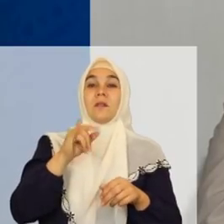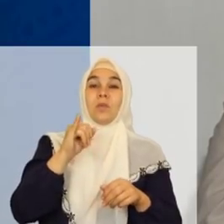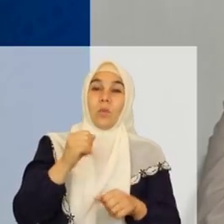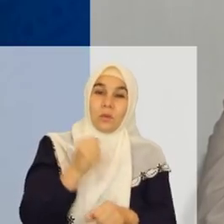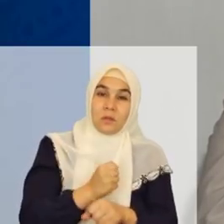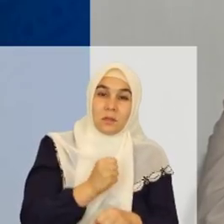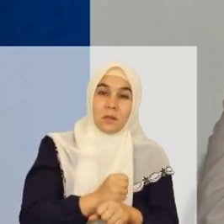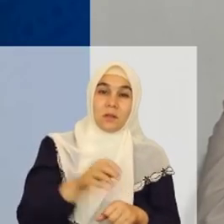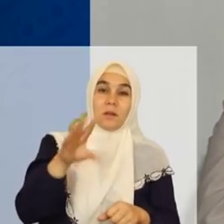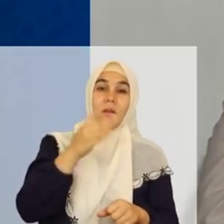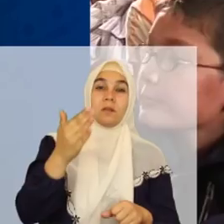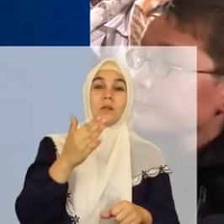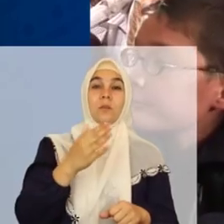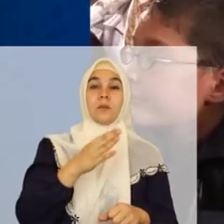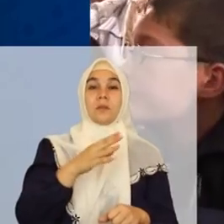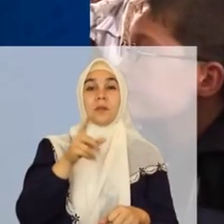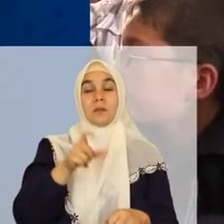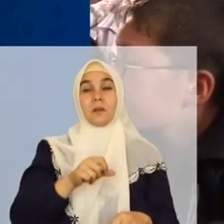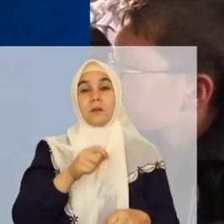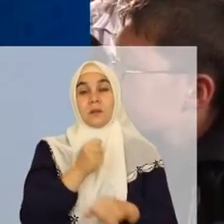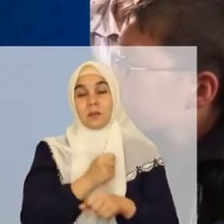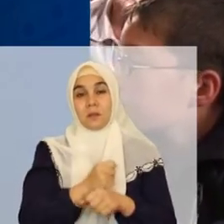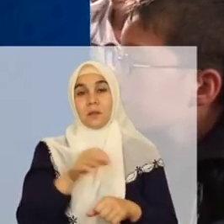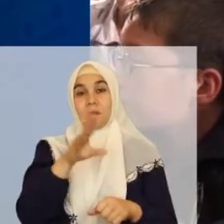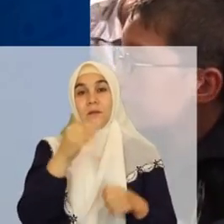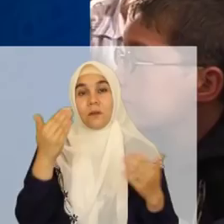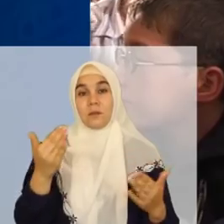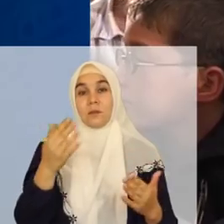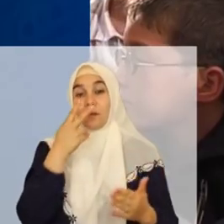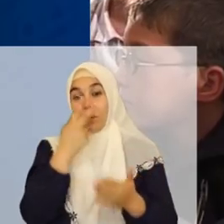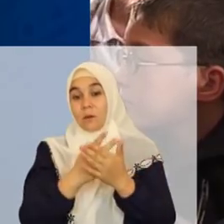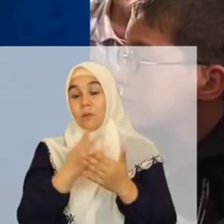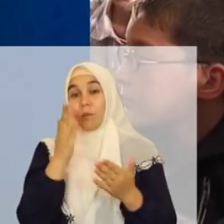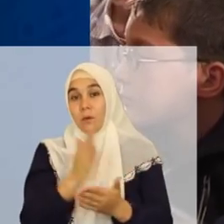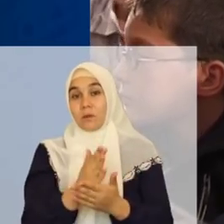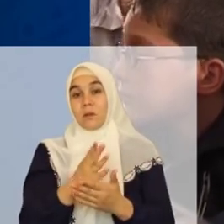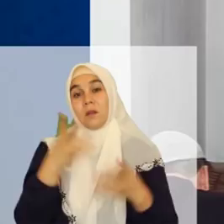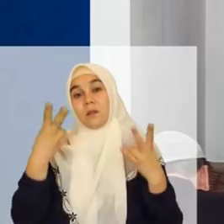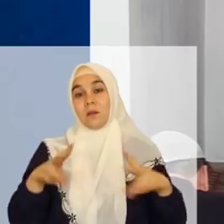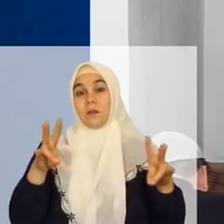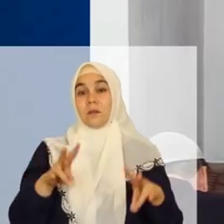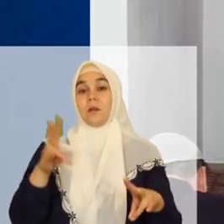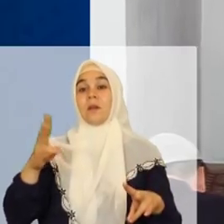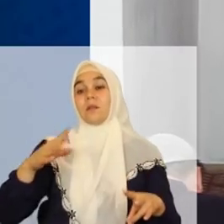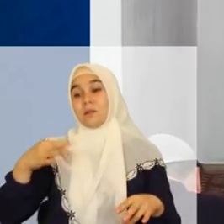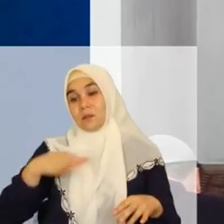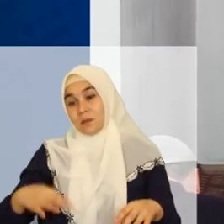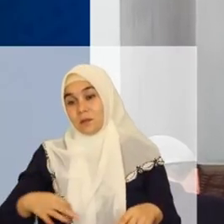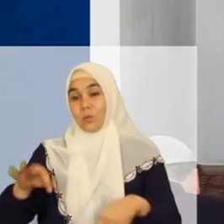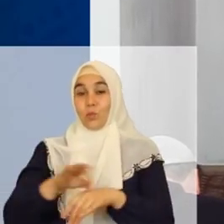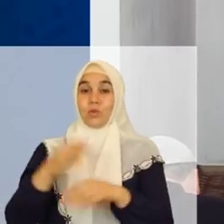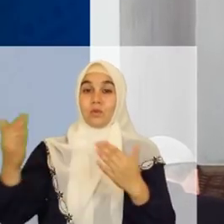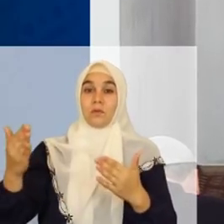kelmaydigan, or nomus bo'ladigan holatlar yuzaga chiqadigan bo'lsa qilmasin. O'g'illari,